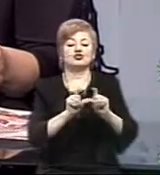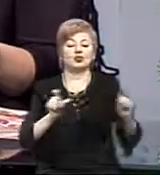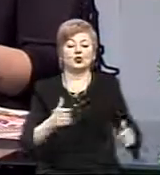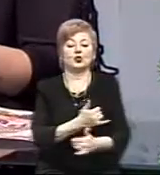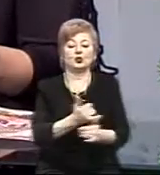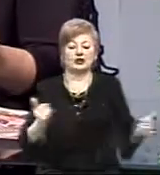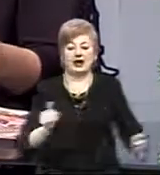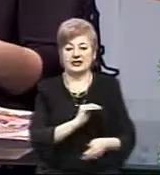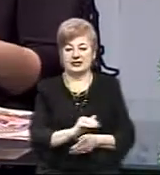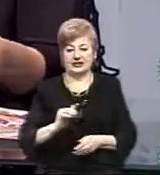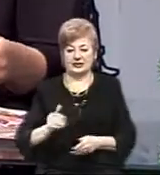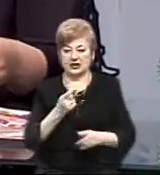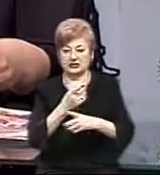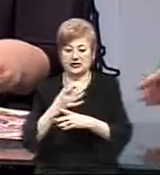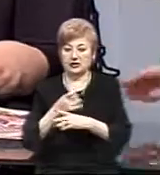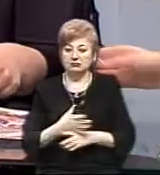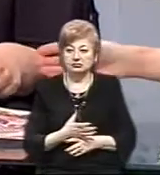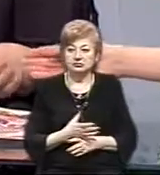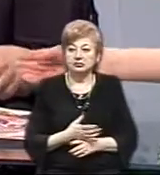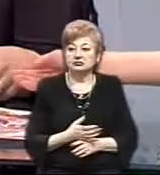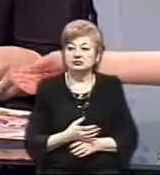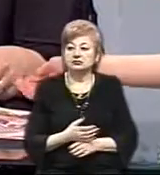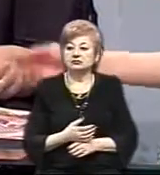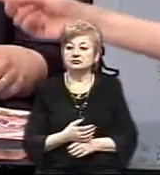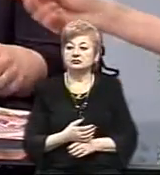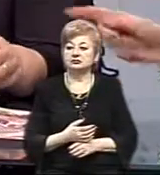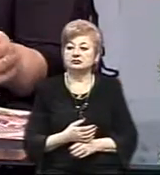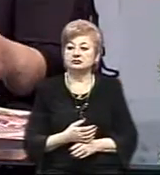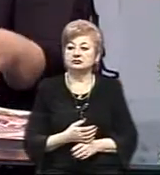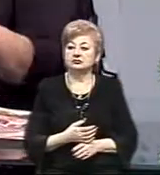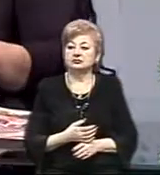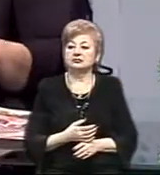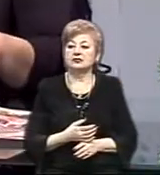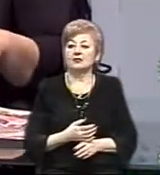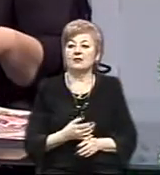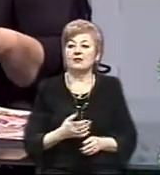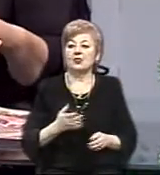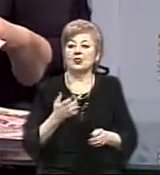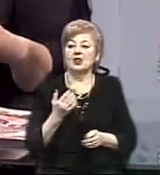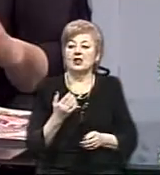дітей. Отак, це от така у нас теж важлива група. Ні, дайте, хто там ще є, а хто там Іра? Там?